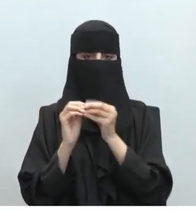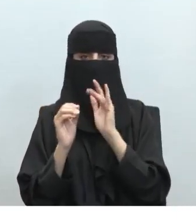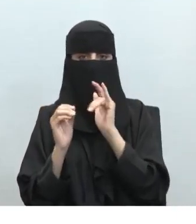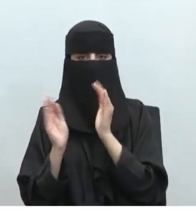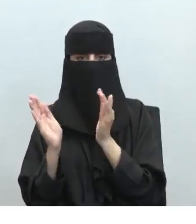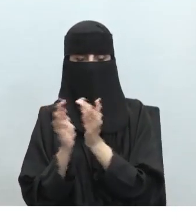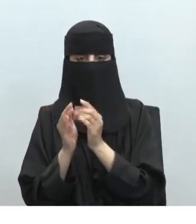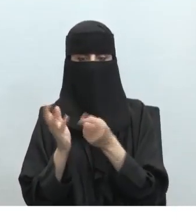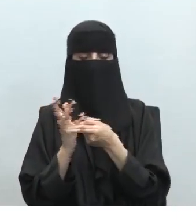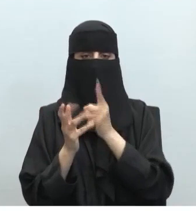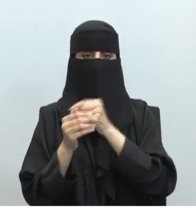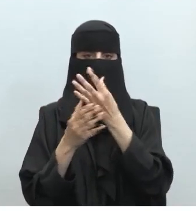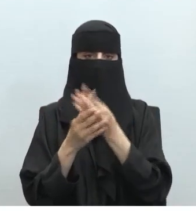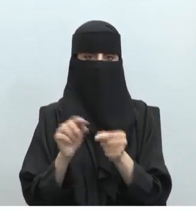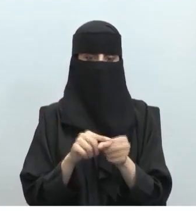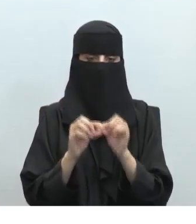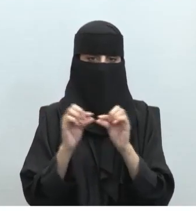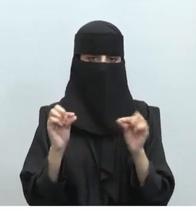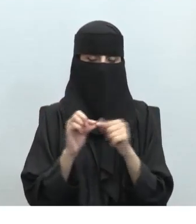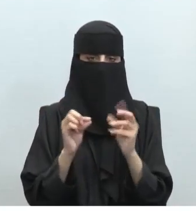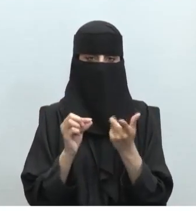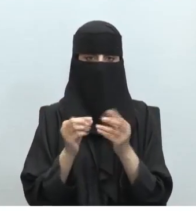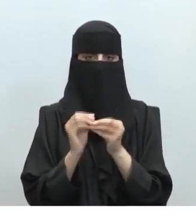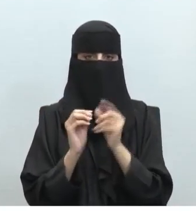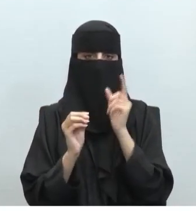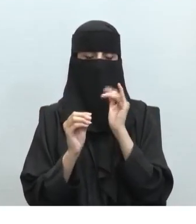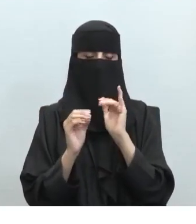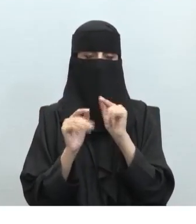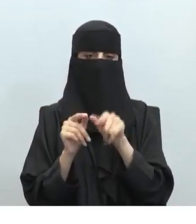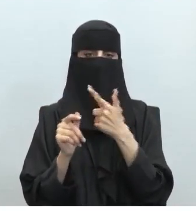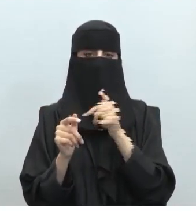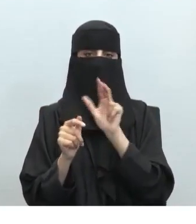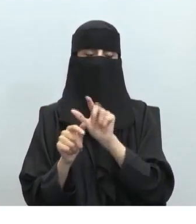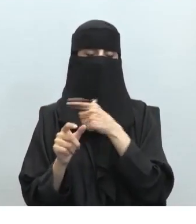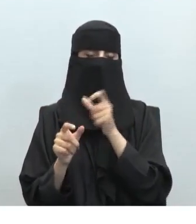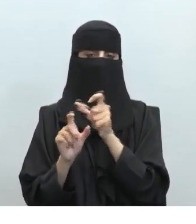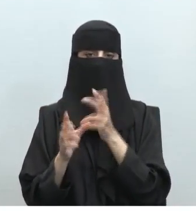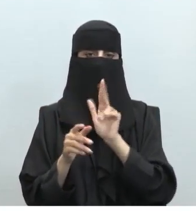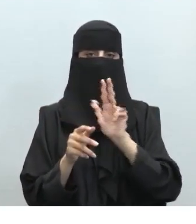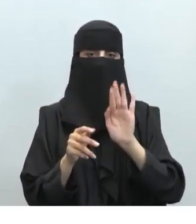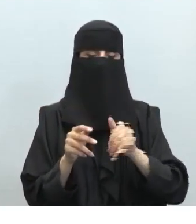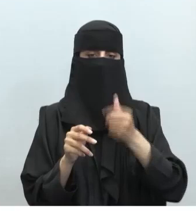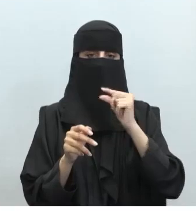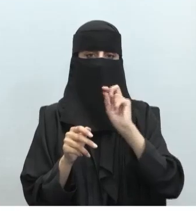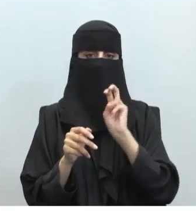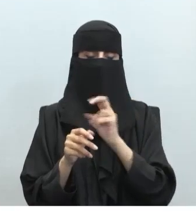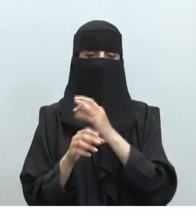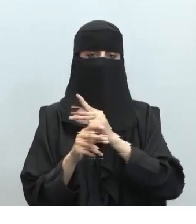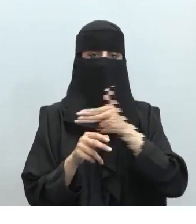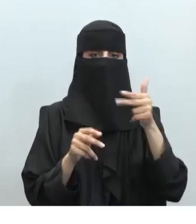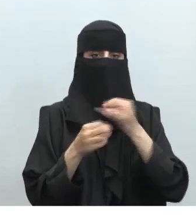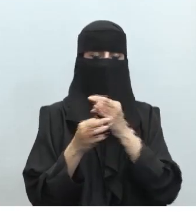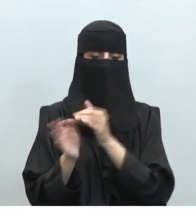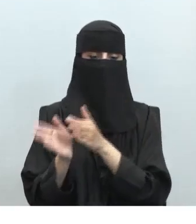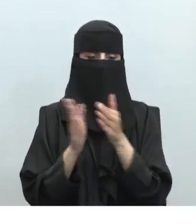بالسياده الغير تامه في السياده المشتركه وظهور اثر كلا الجينين عندما يكون الطراز